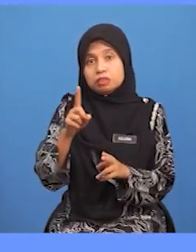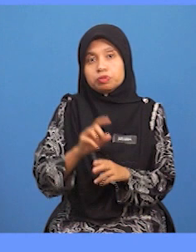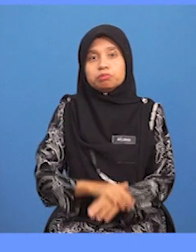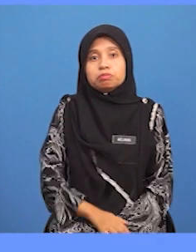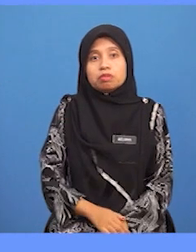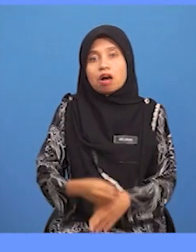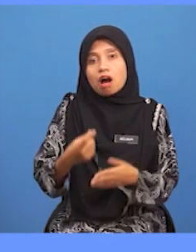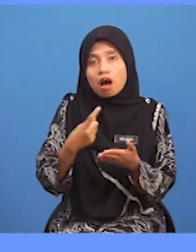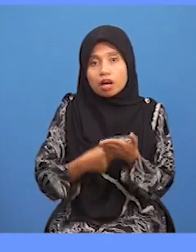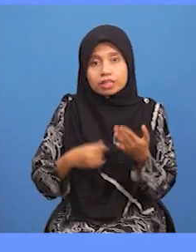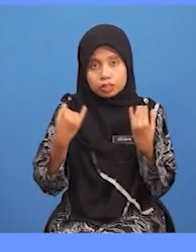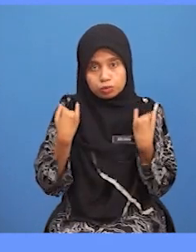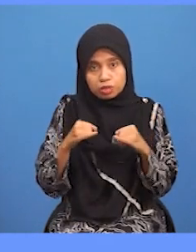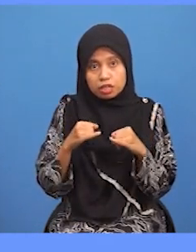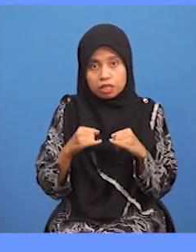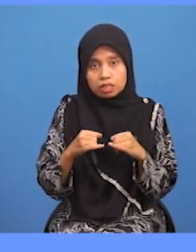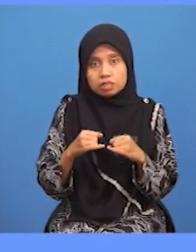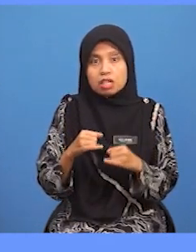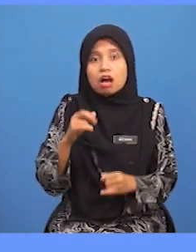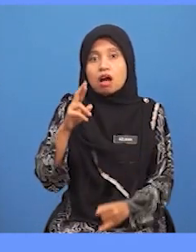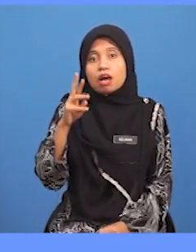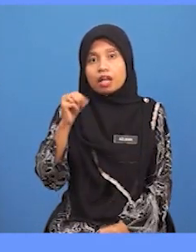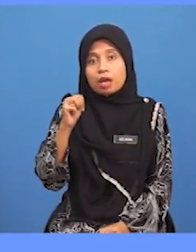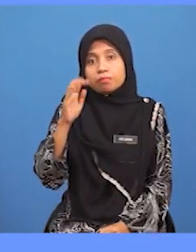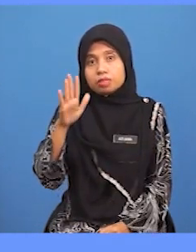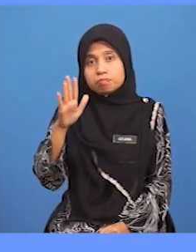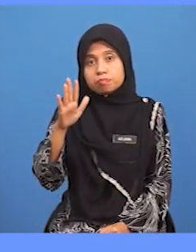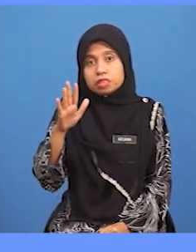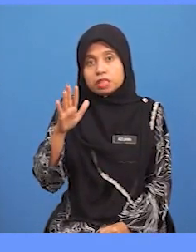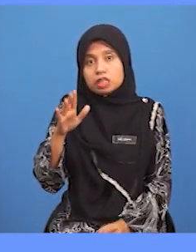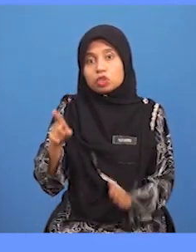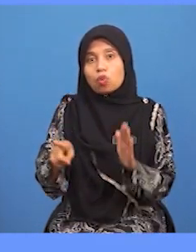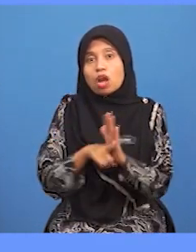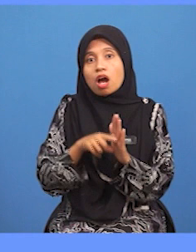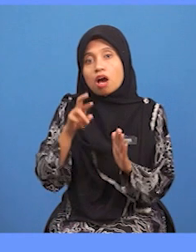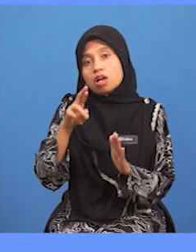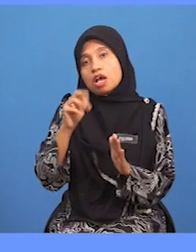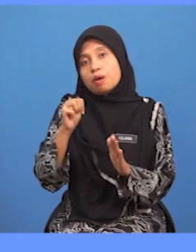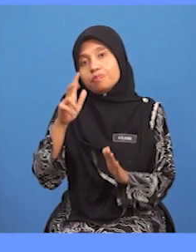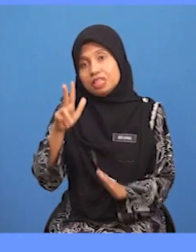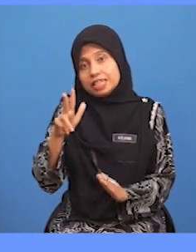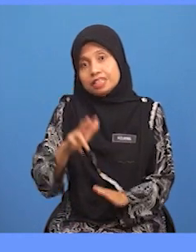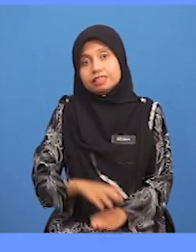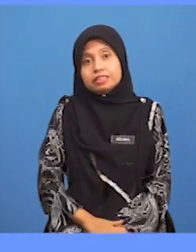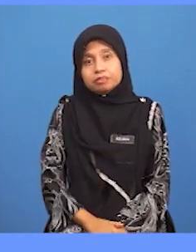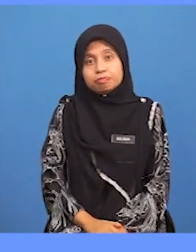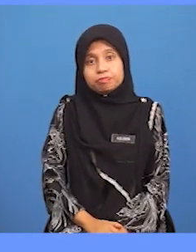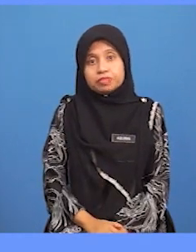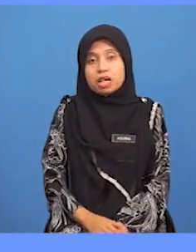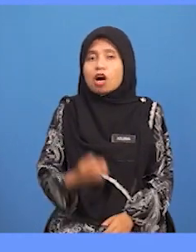harga jualan seunit ialah RM5 dan kos berubah seunit ialah RM3.